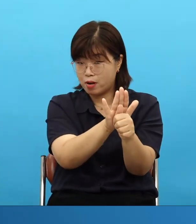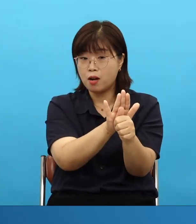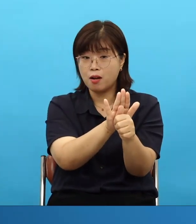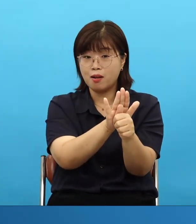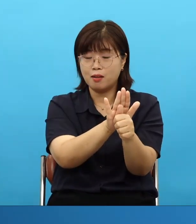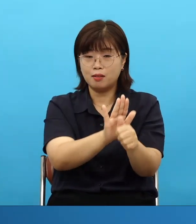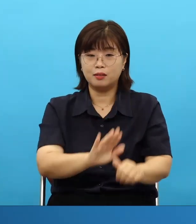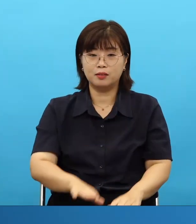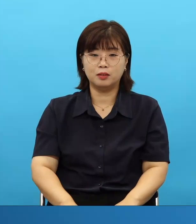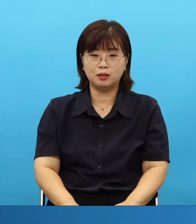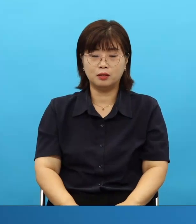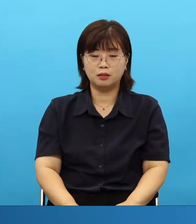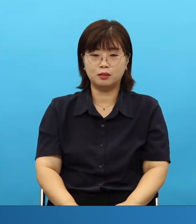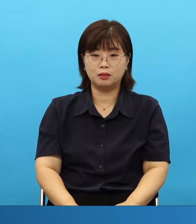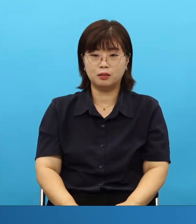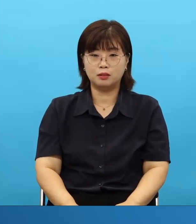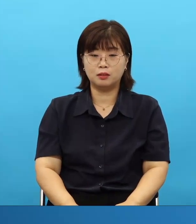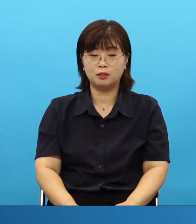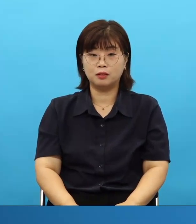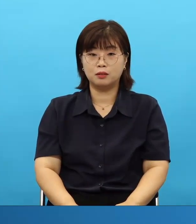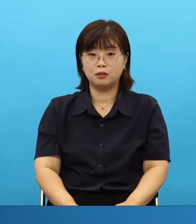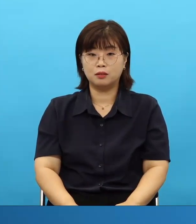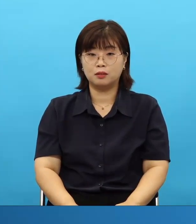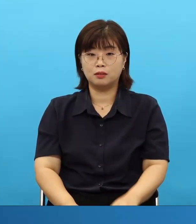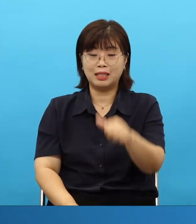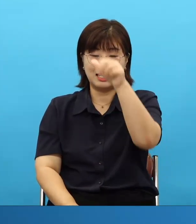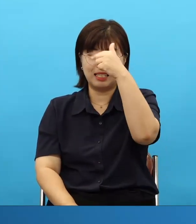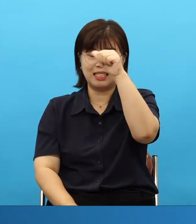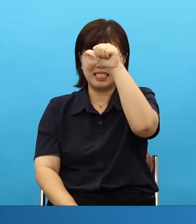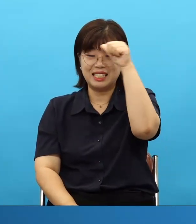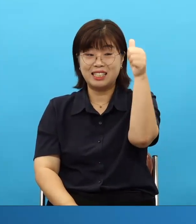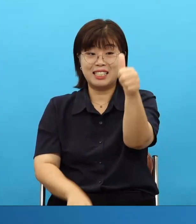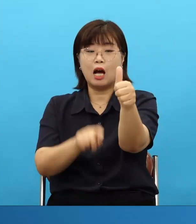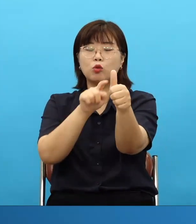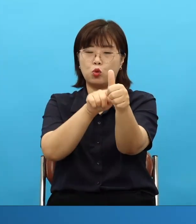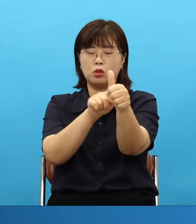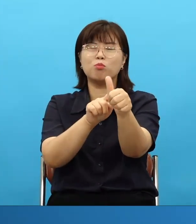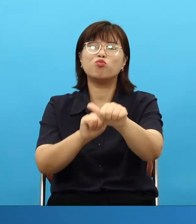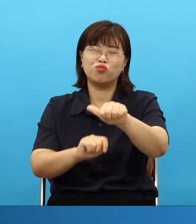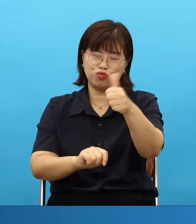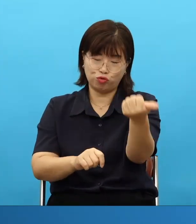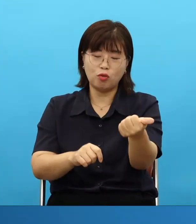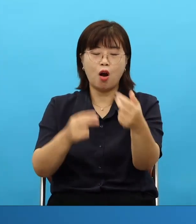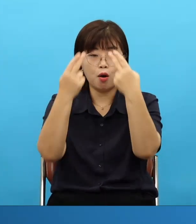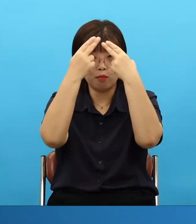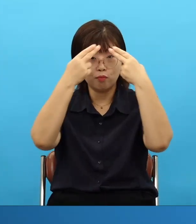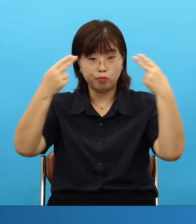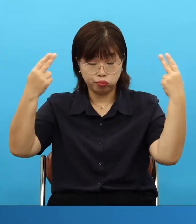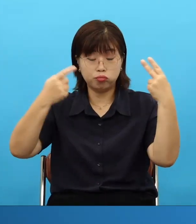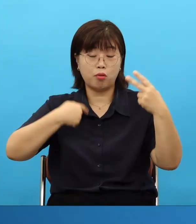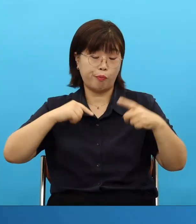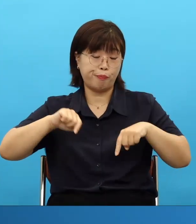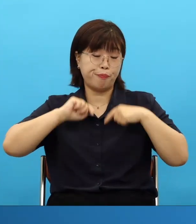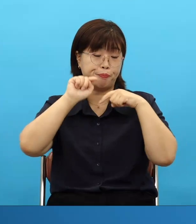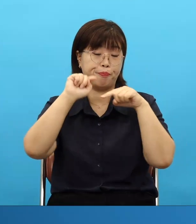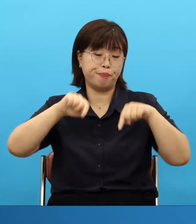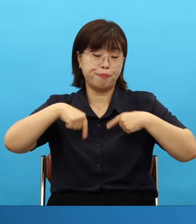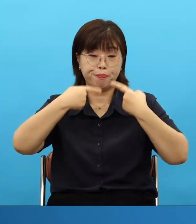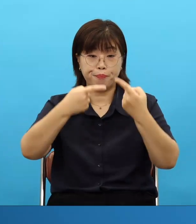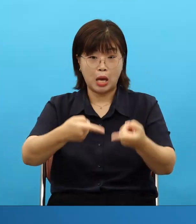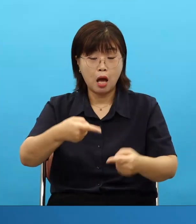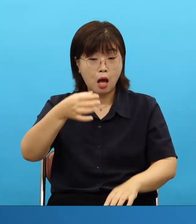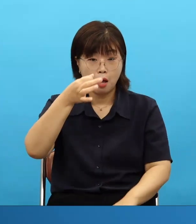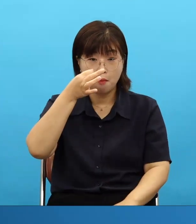장로님이 먼저 돌아가셨는데 장로님 장례식에 우리가 갔단 말이에요. And then the elder passed away, and we happened to go to visit that home for the